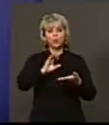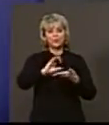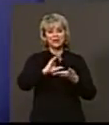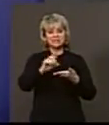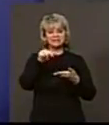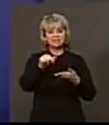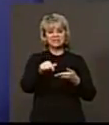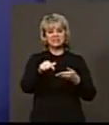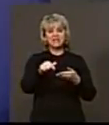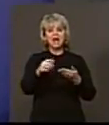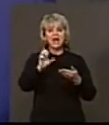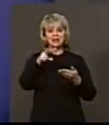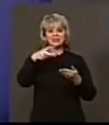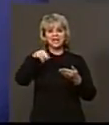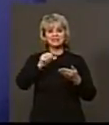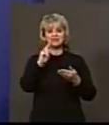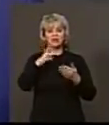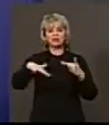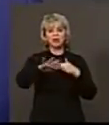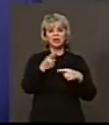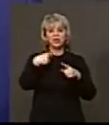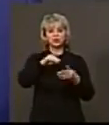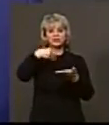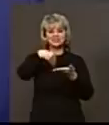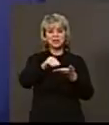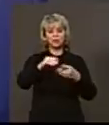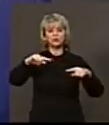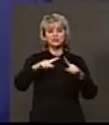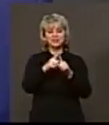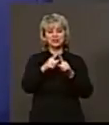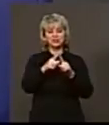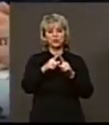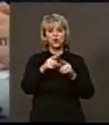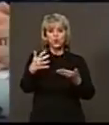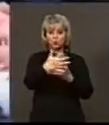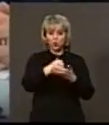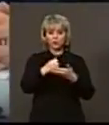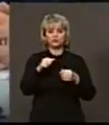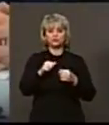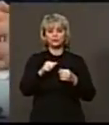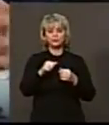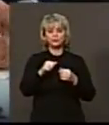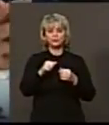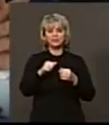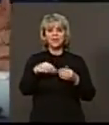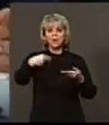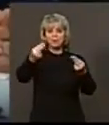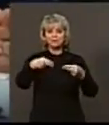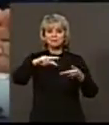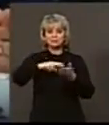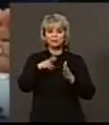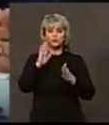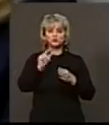производителей Алтайского края, которые закупают технику уборочную. Подписанный план